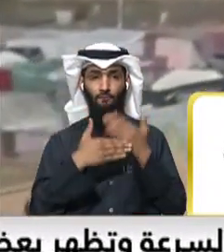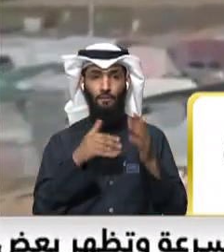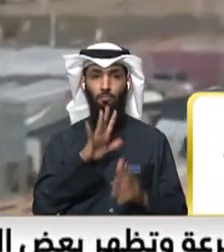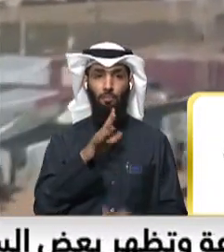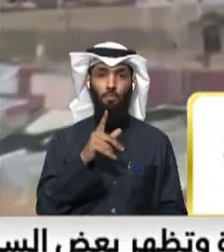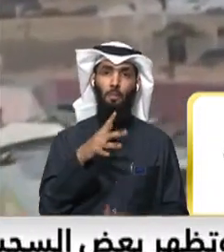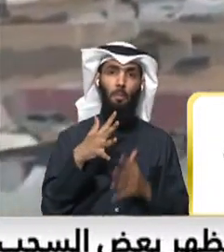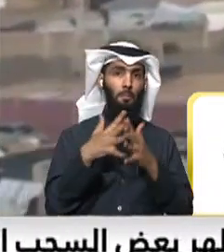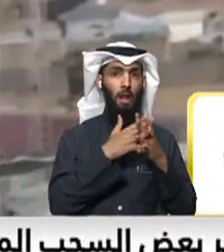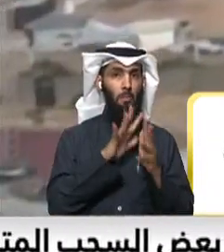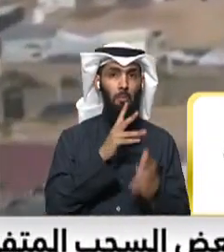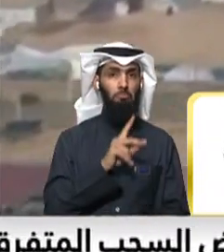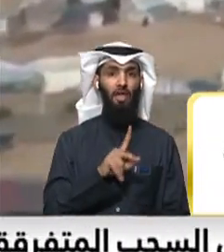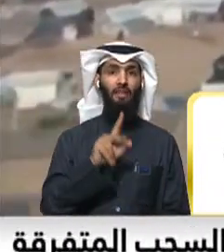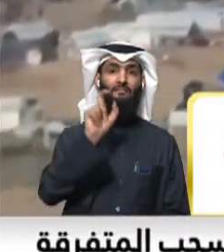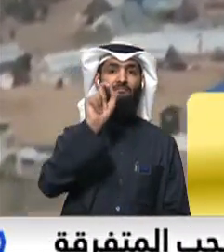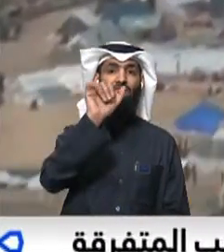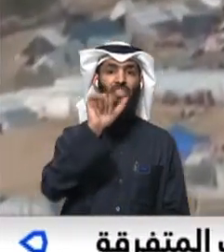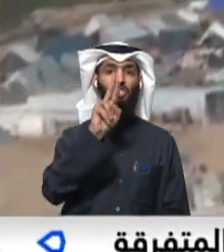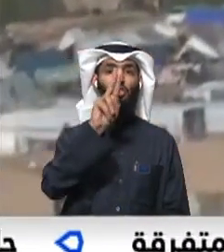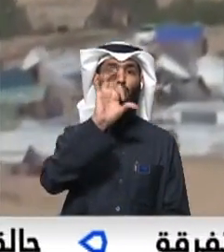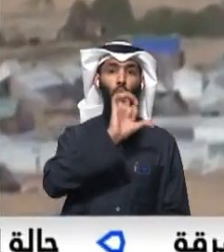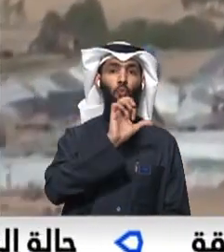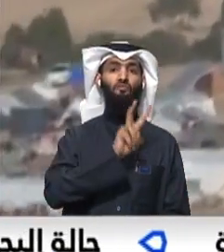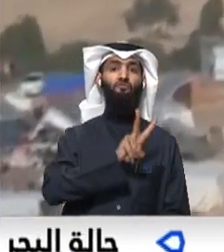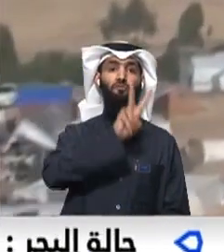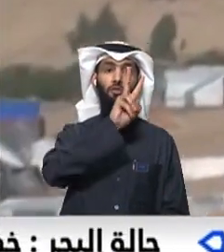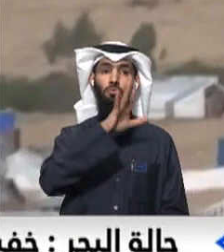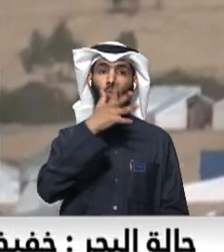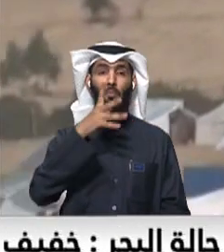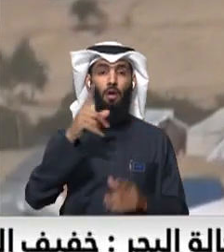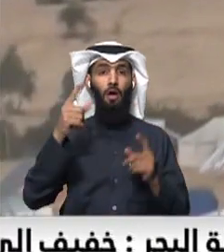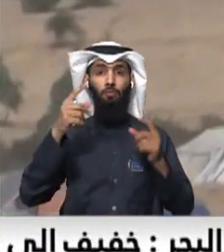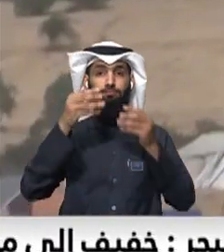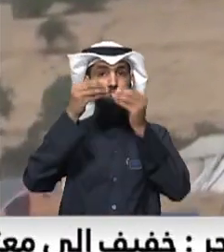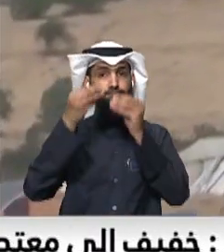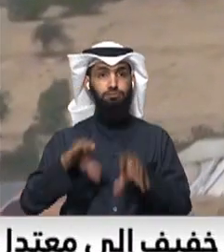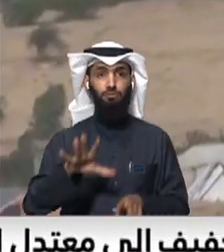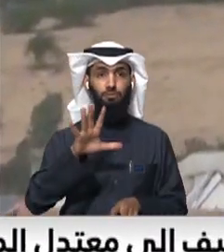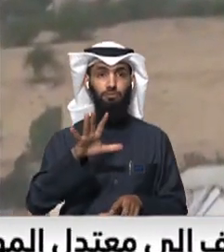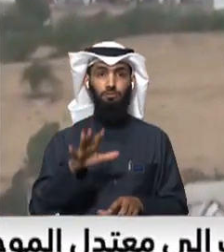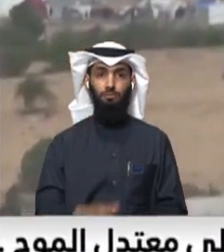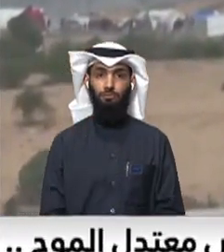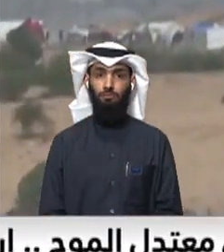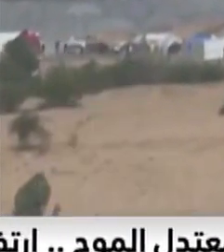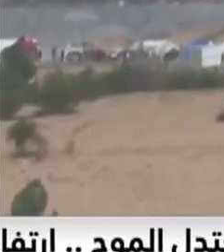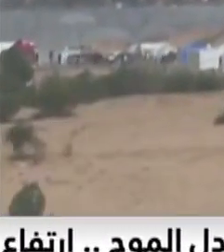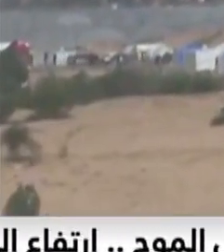ضده وتوزيعها مسودة مشروع قرار خاص.